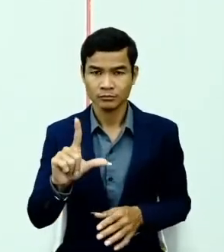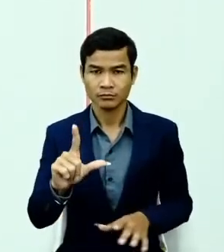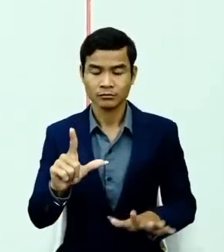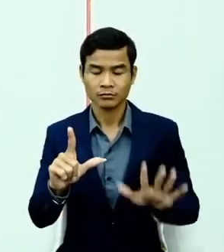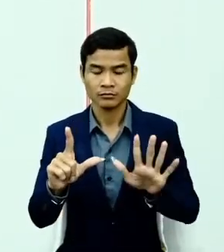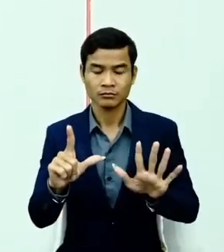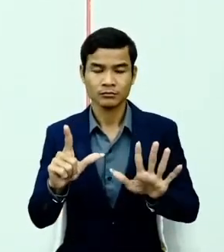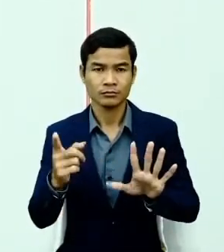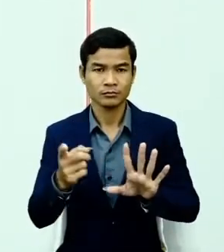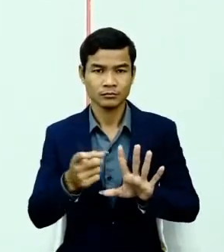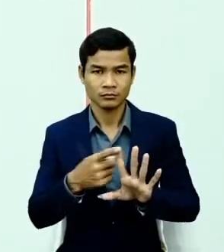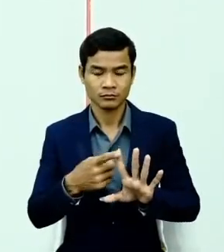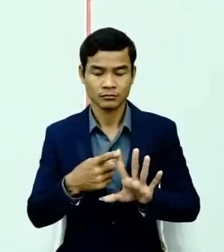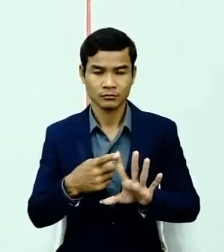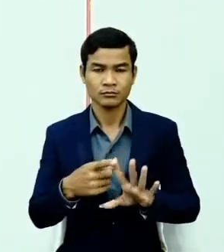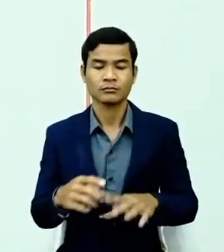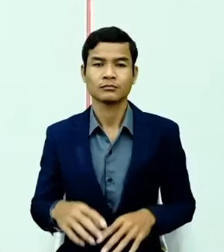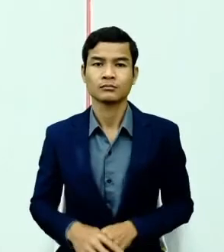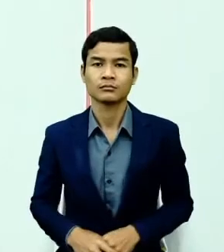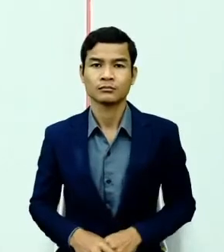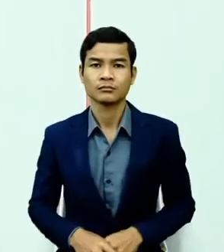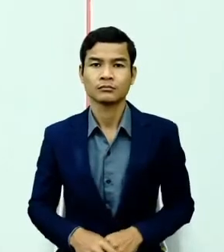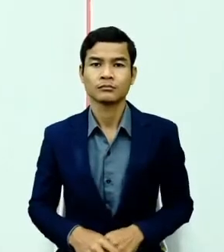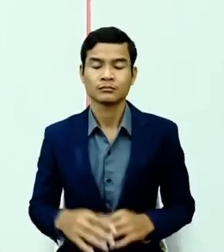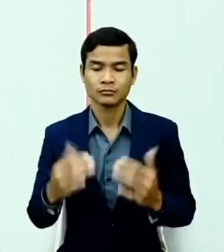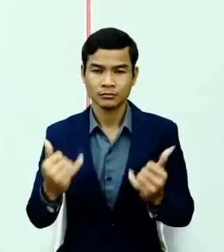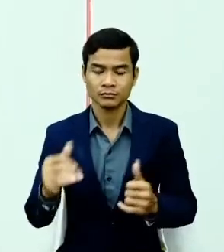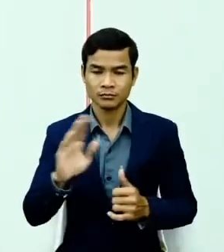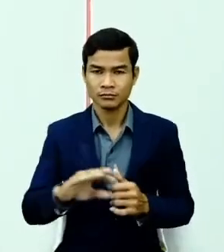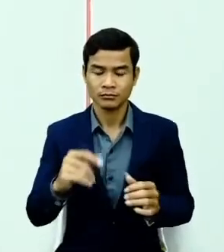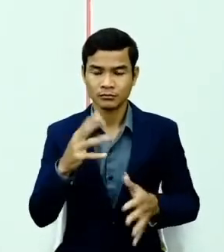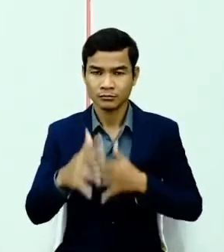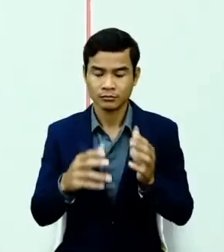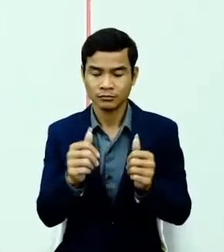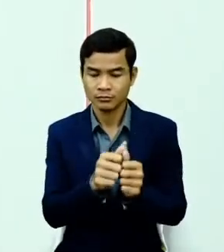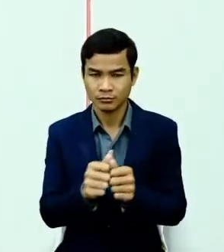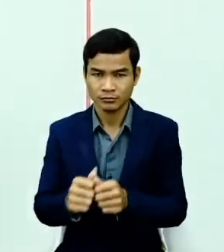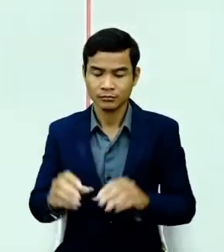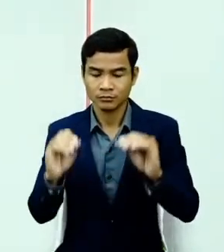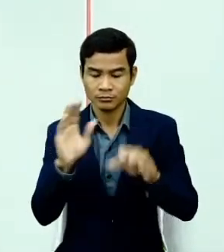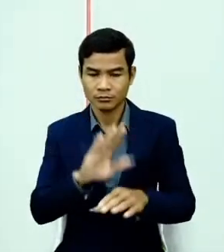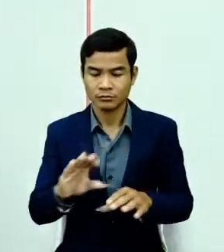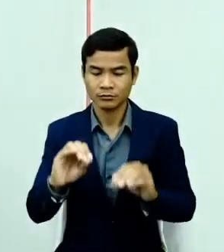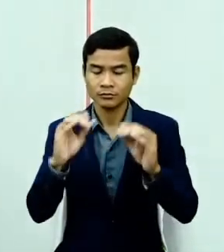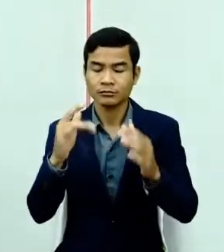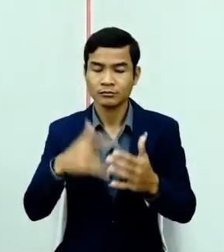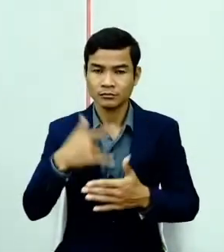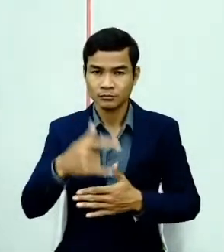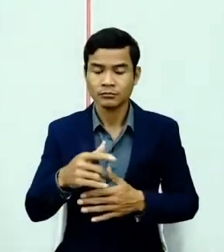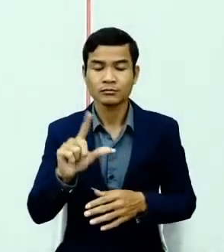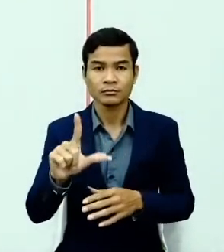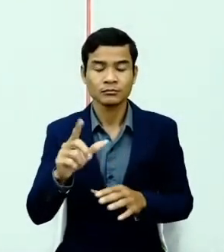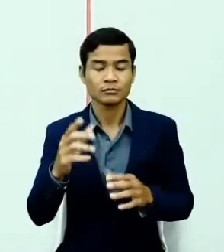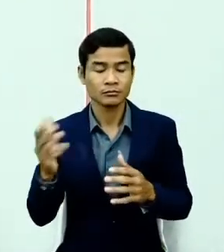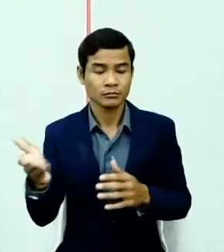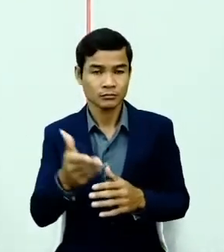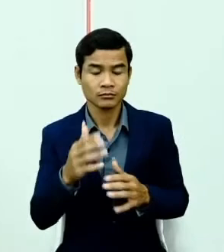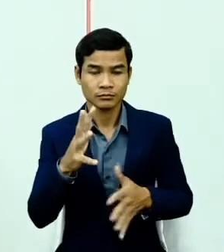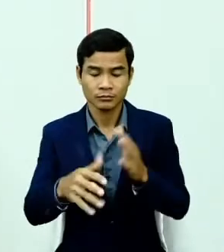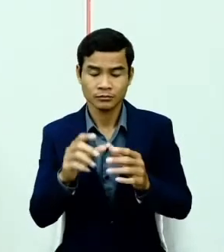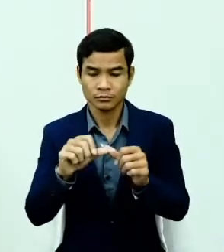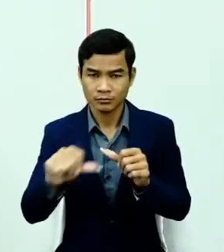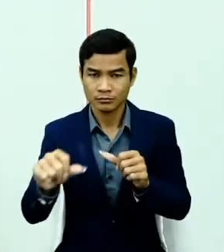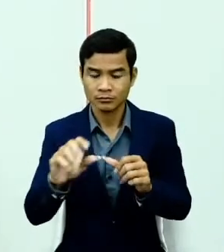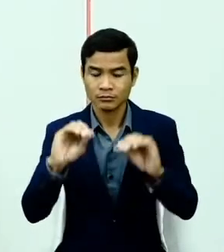ចអ៊ីជីចាឥឡូវកូនកូនត្រៀមខ្លួនអានព្យាង្គដោយខ្លួនឯងណាបន្ទាប់ពីព្យាង្គជីកូនកូនត្រៀមខ្លួនអានបន្ត